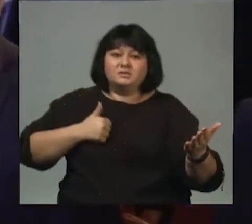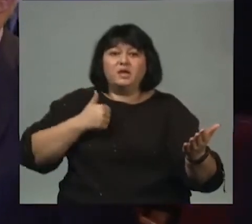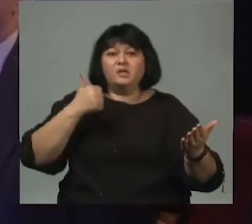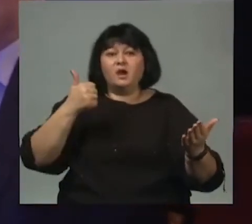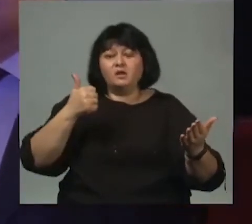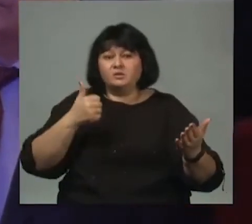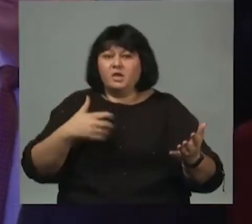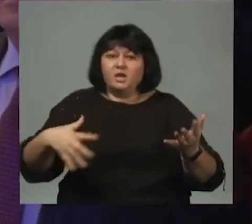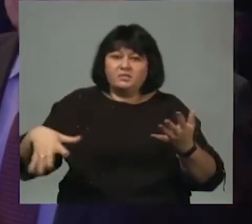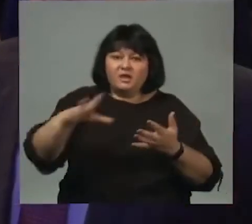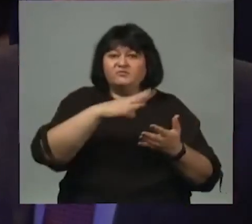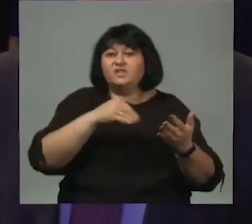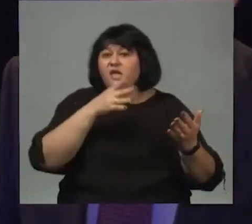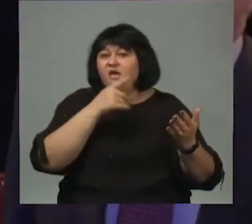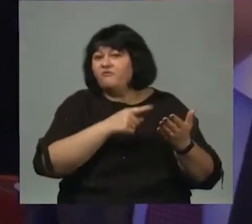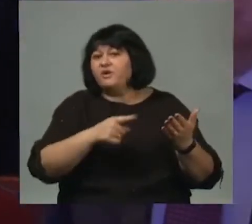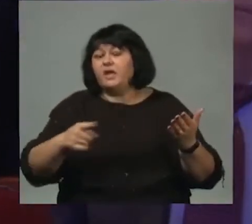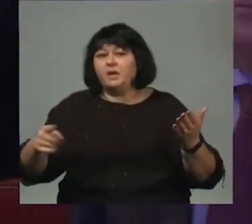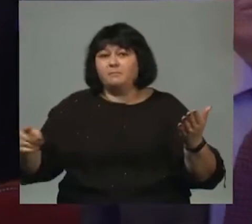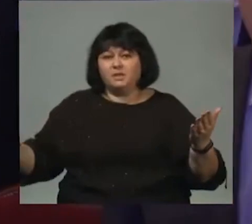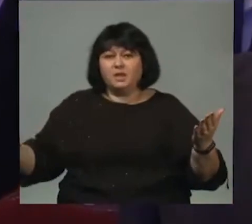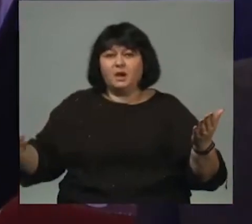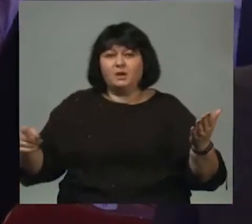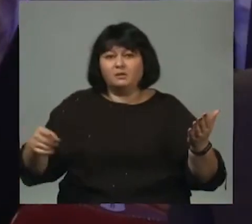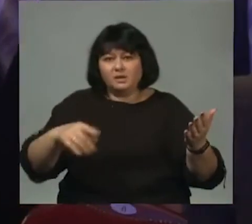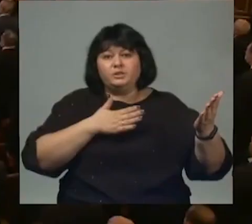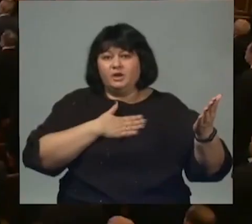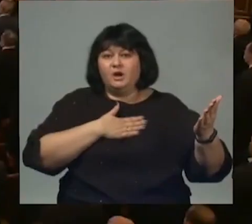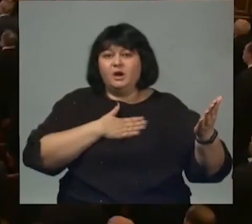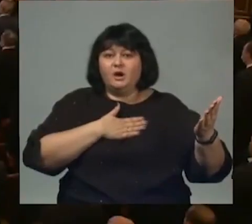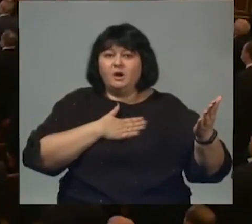правительство сложило свои полномочия, но продолжит работать до формирования нового состава.